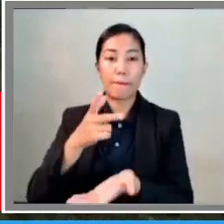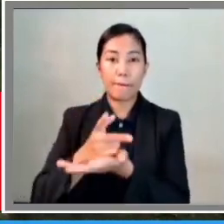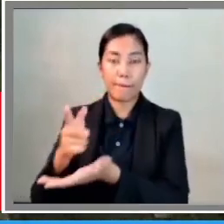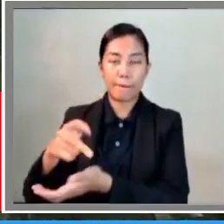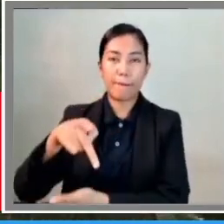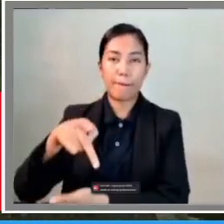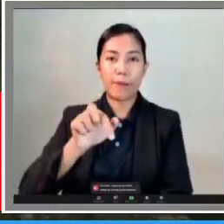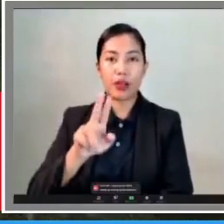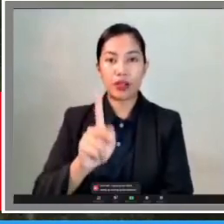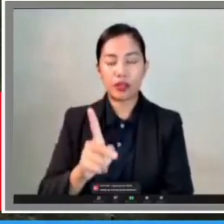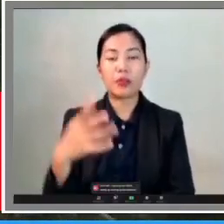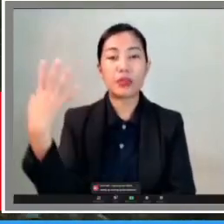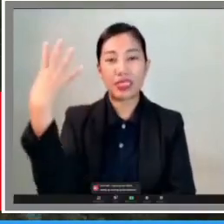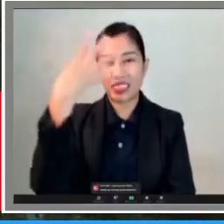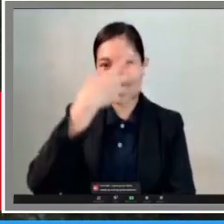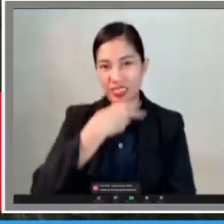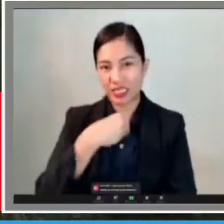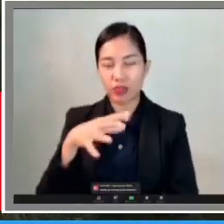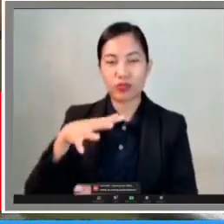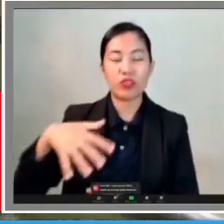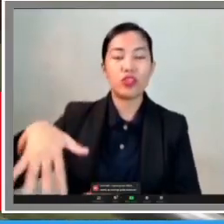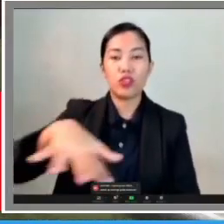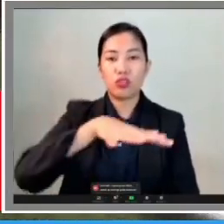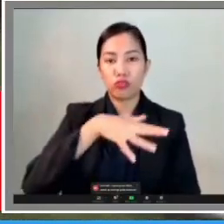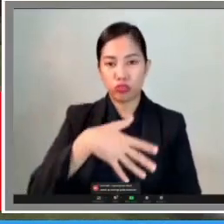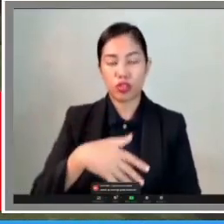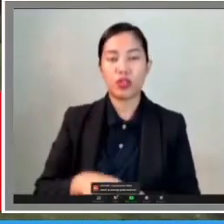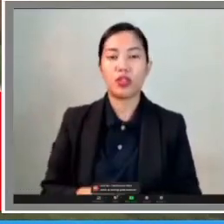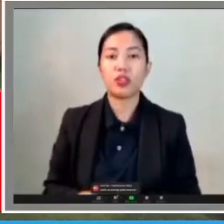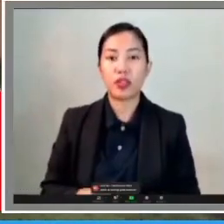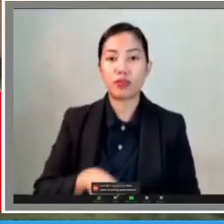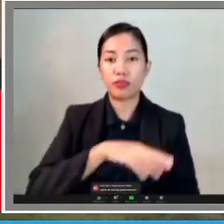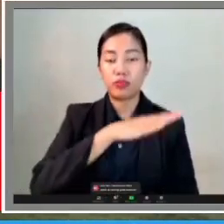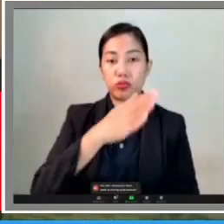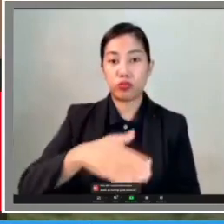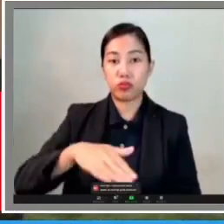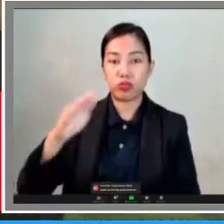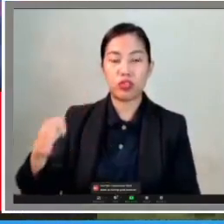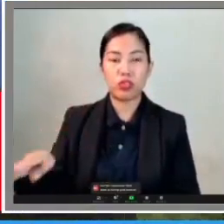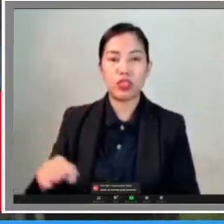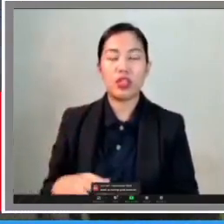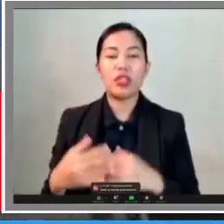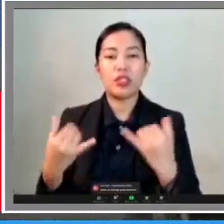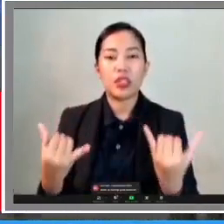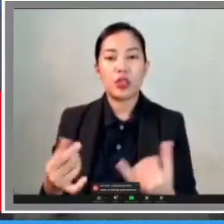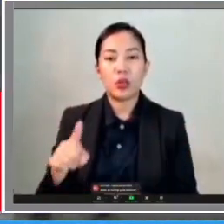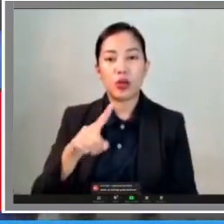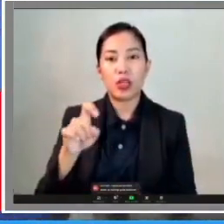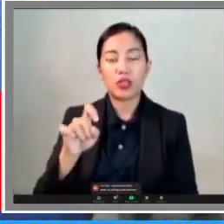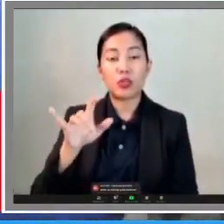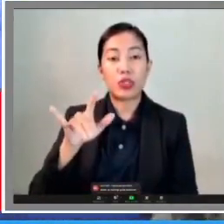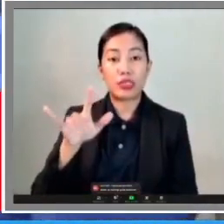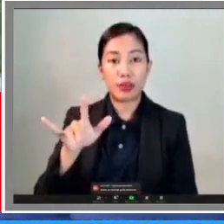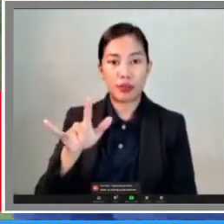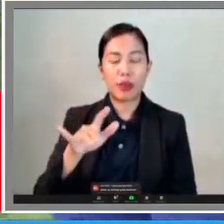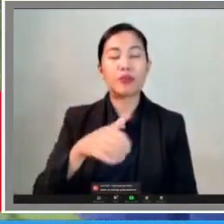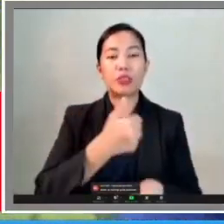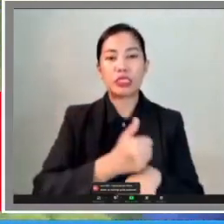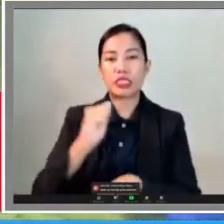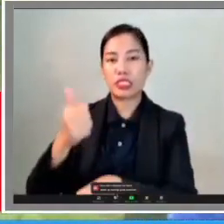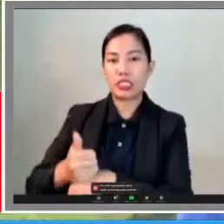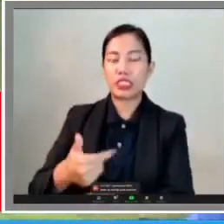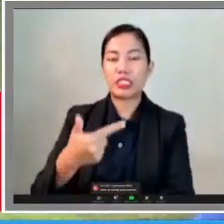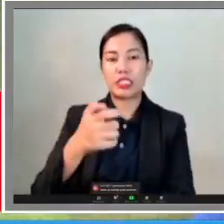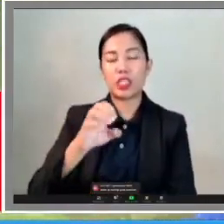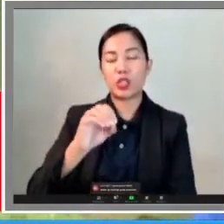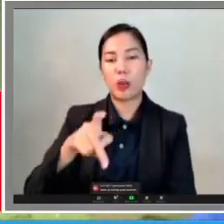ng Chocolate Hills. Sa ngayon, 175 na ang tiniguriang Global Geoparks sa buong mundo. Hinihirang ng UNESCO